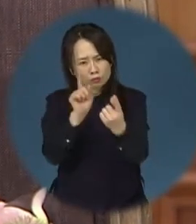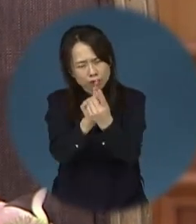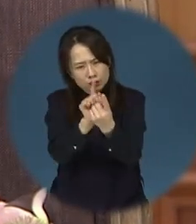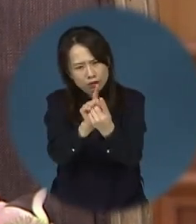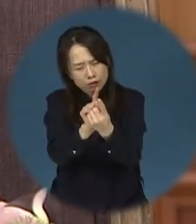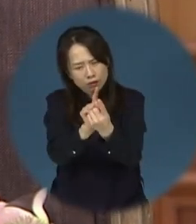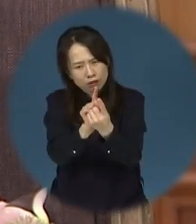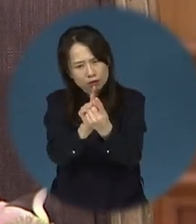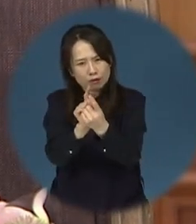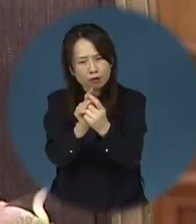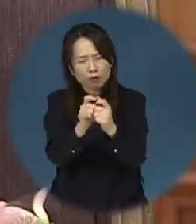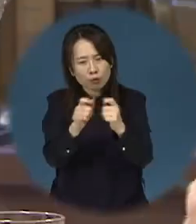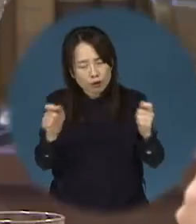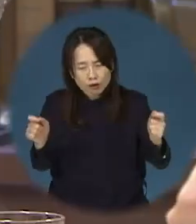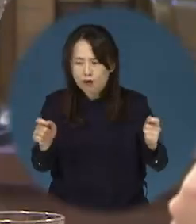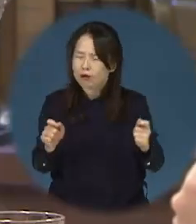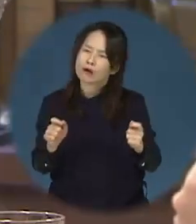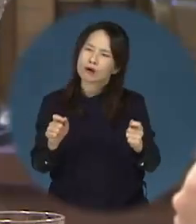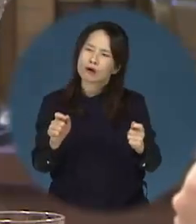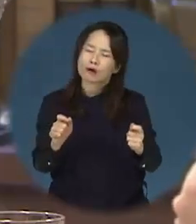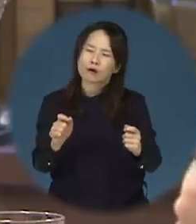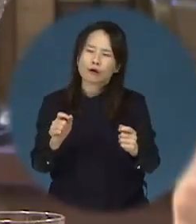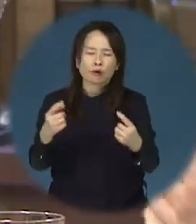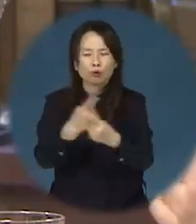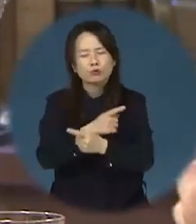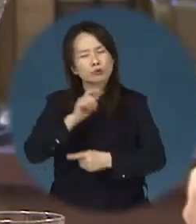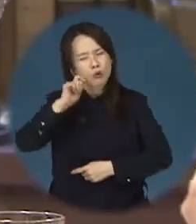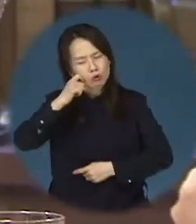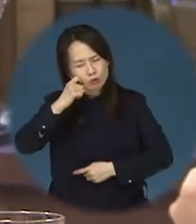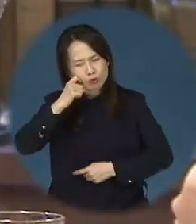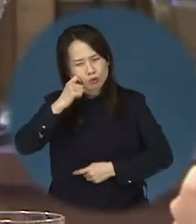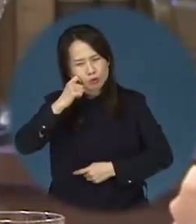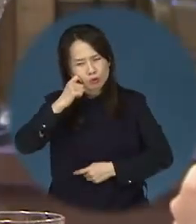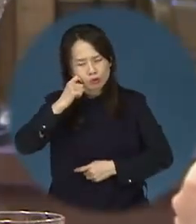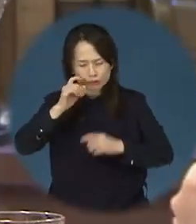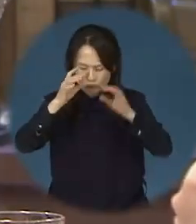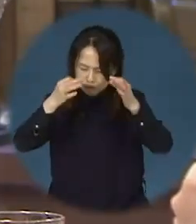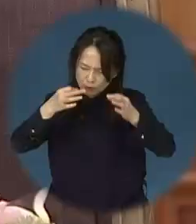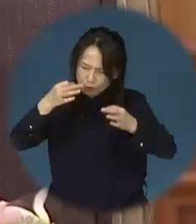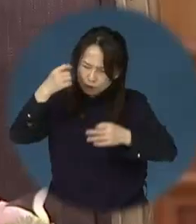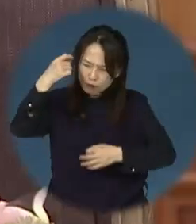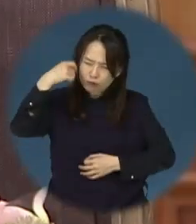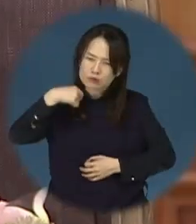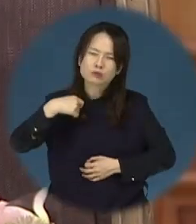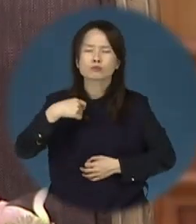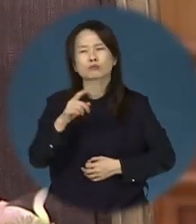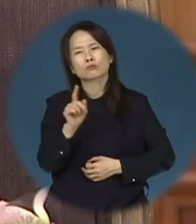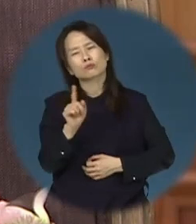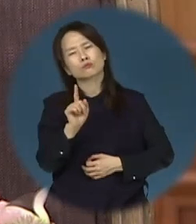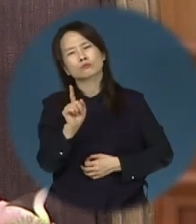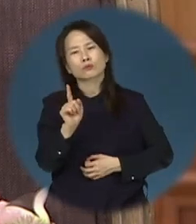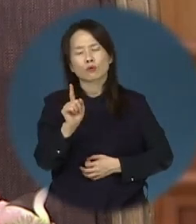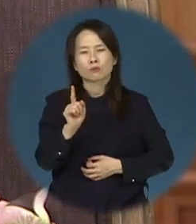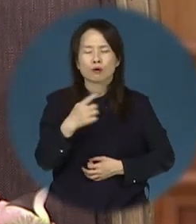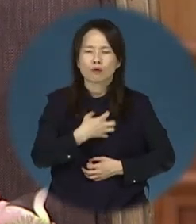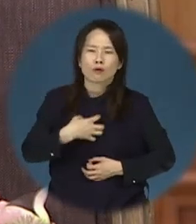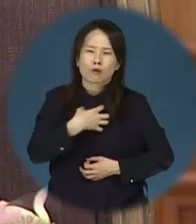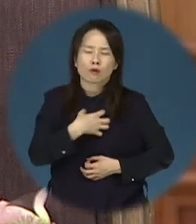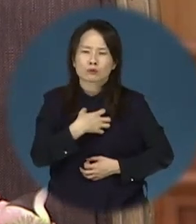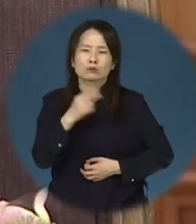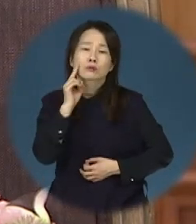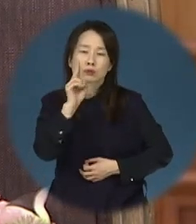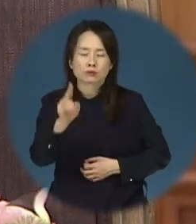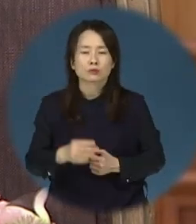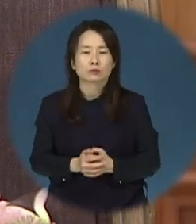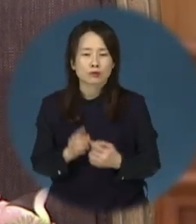만날수록 괴로운 거예요. 그렇죠. 예, 그래서 그러니까 진짜 제대로 된 병원을 만들어야겠다. 예, 그런 어떻게 보면 그런 생각이 만나면 만날수록 이제 문제가 뭔지도